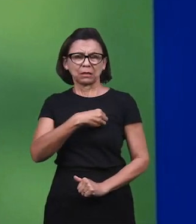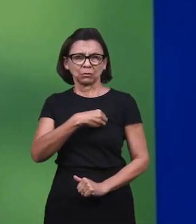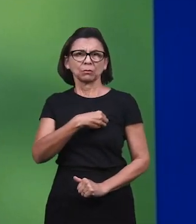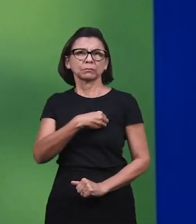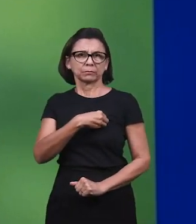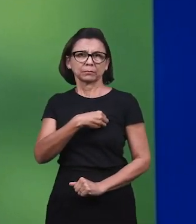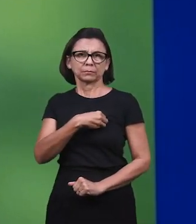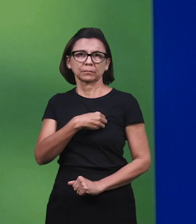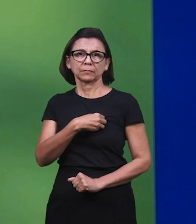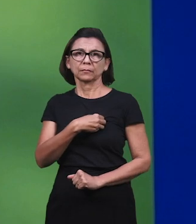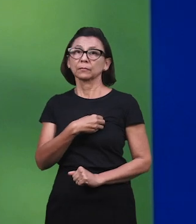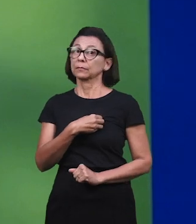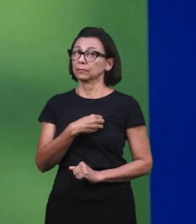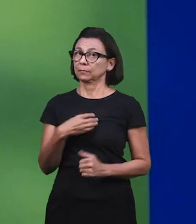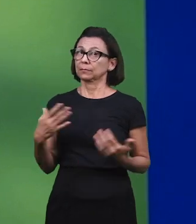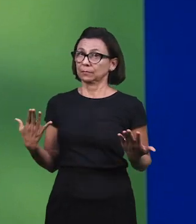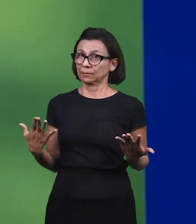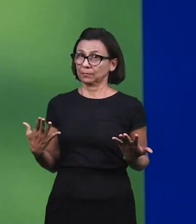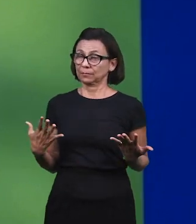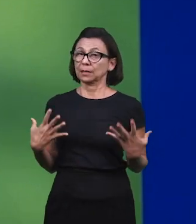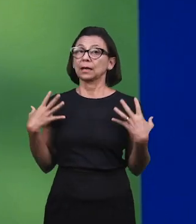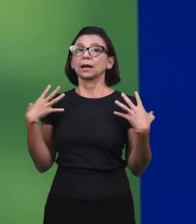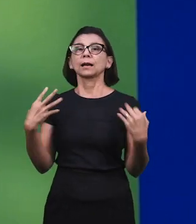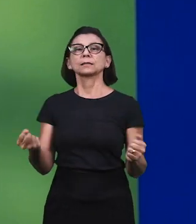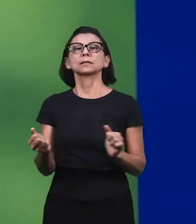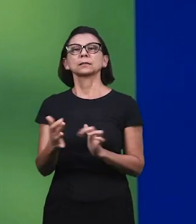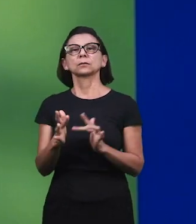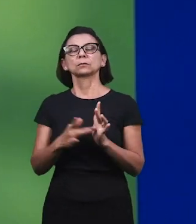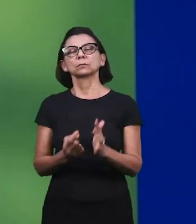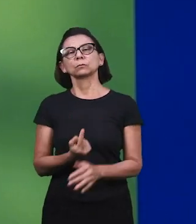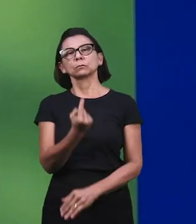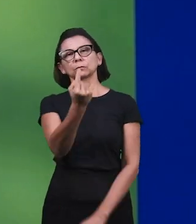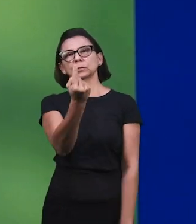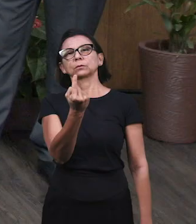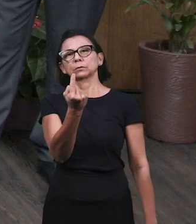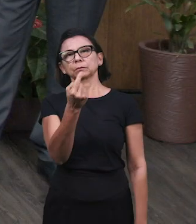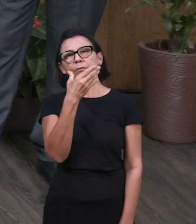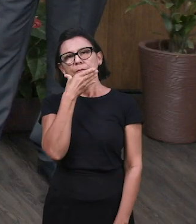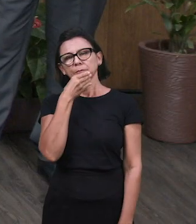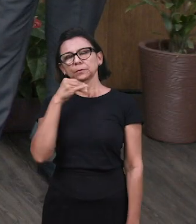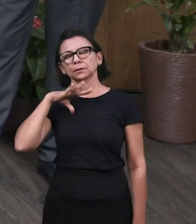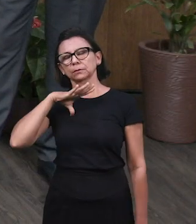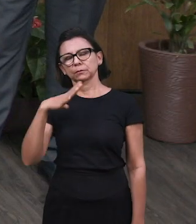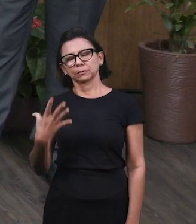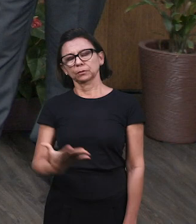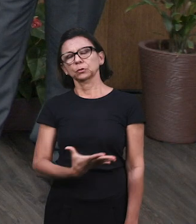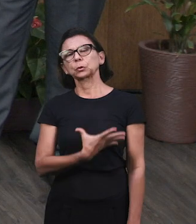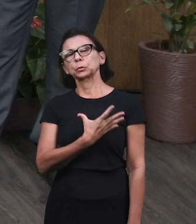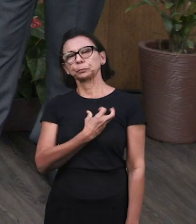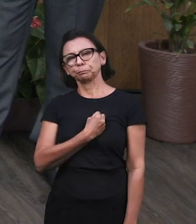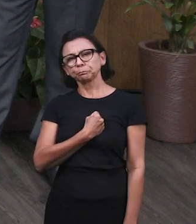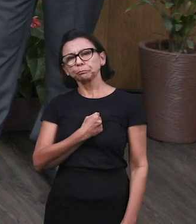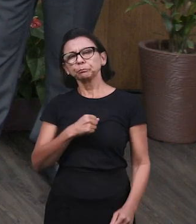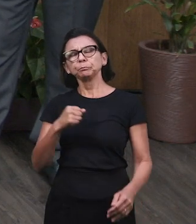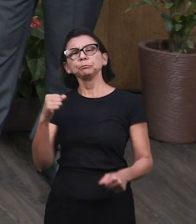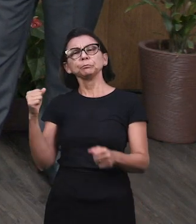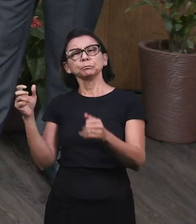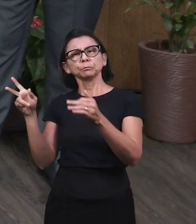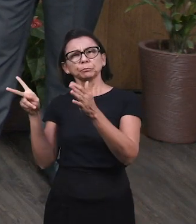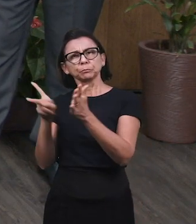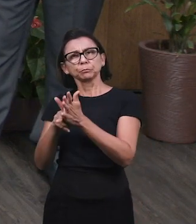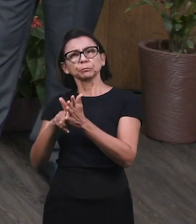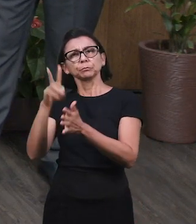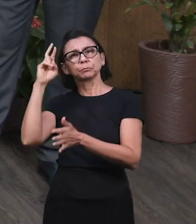et suffisant sauveur. Car c'était le Seigneur Jésus qui a porté la vie de l'éternité. Il